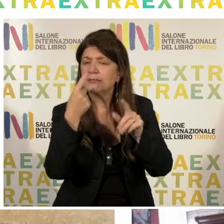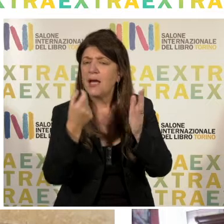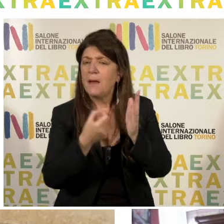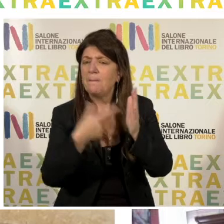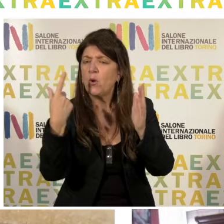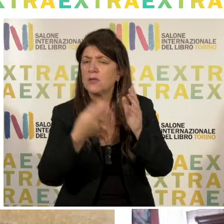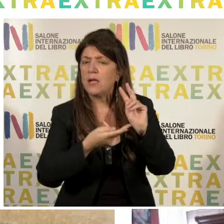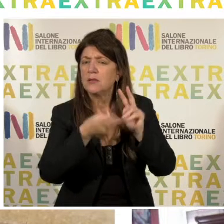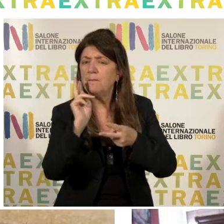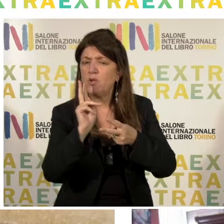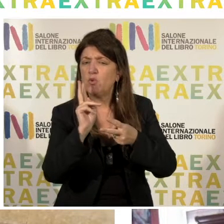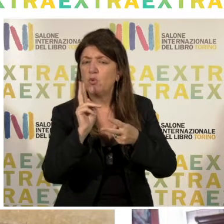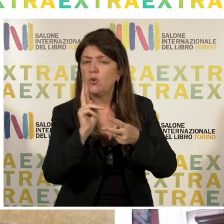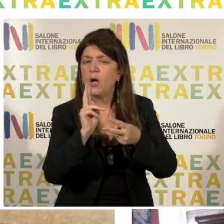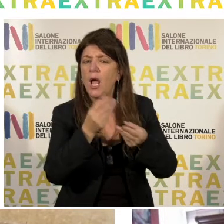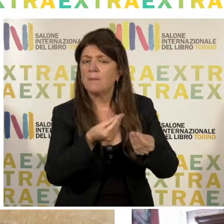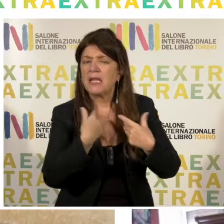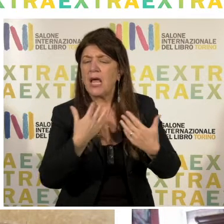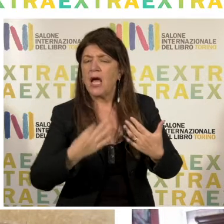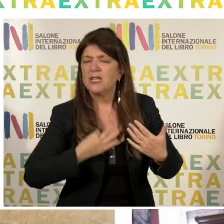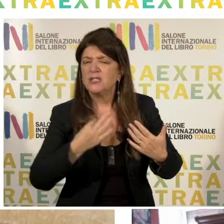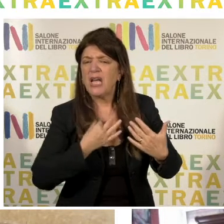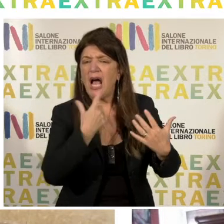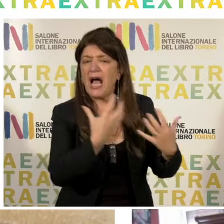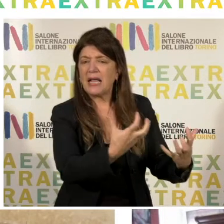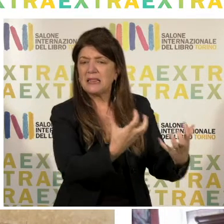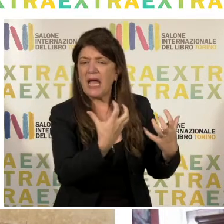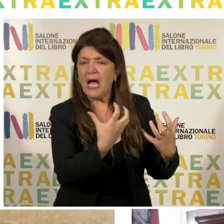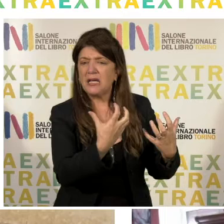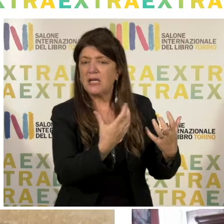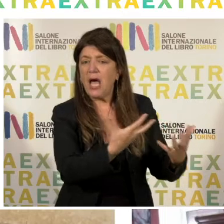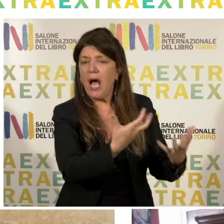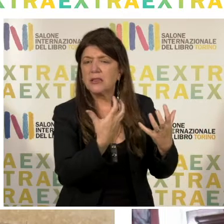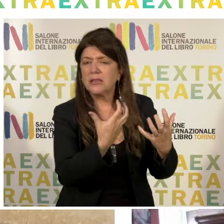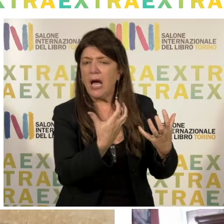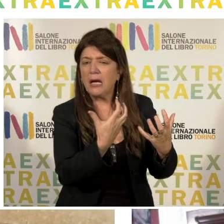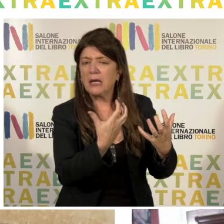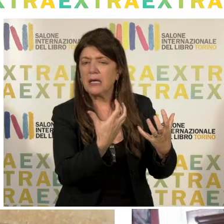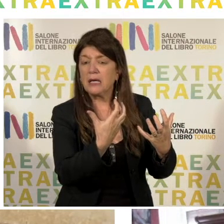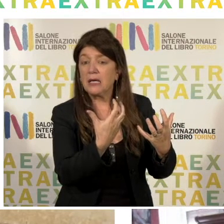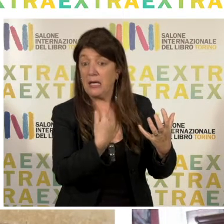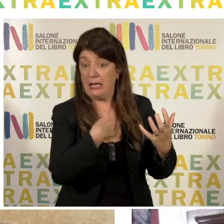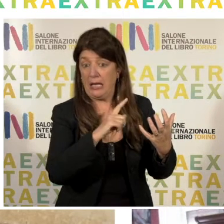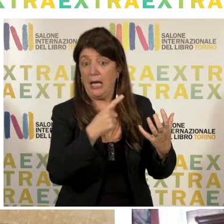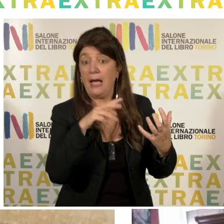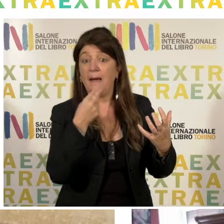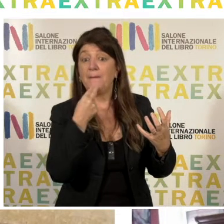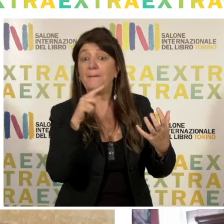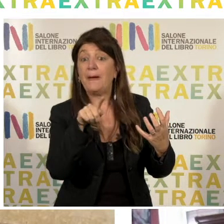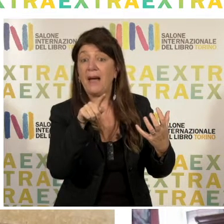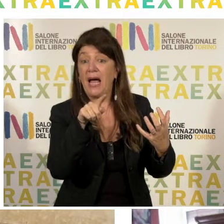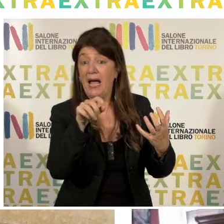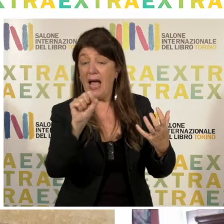più ingiuste, le più dolorose? Quali sono gli attacchi contro Albert Camus che